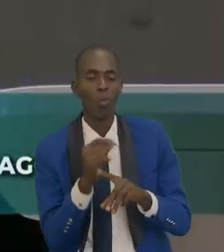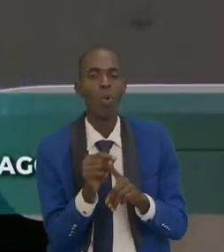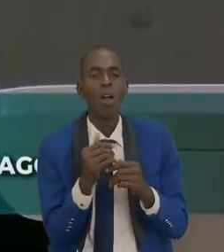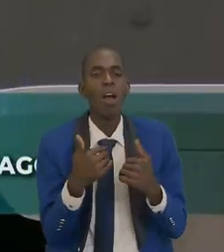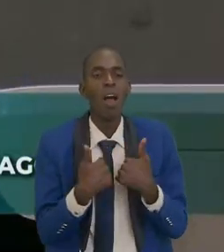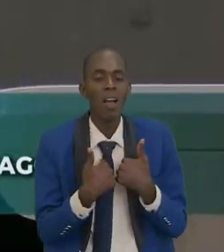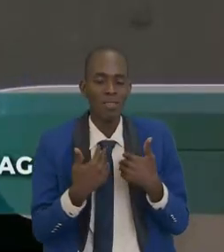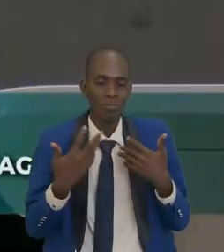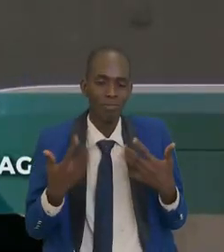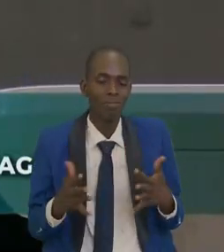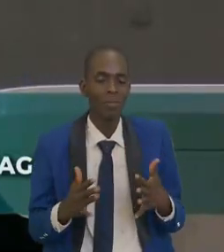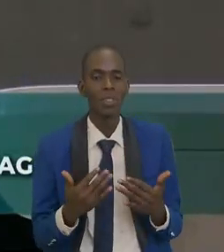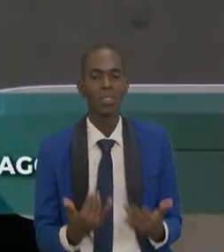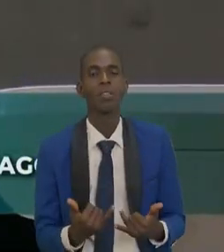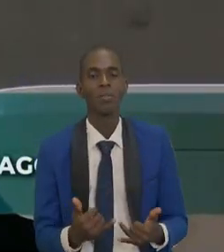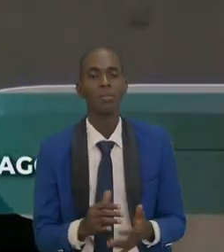fait.